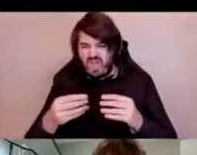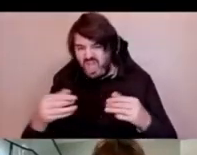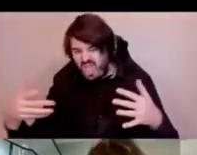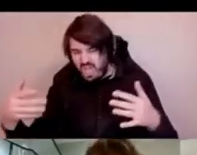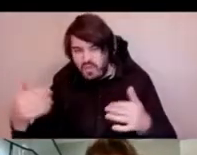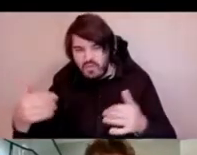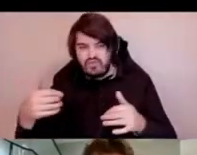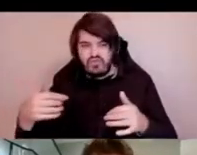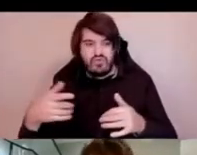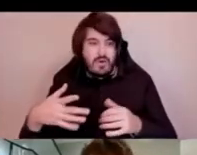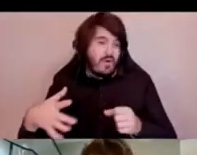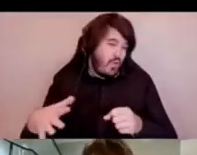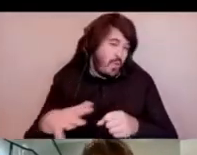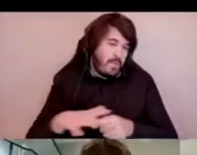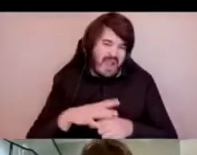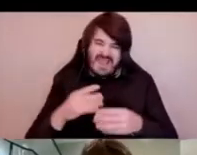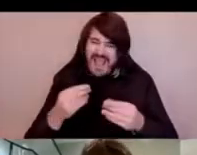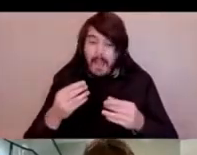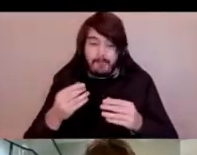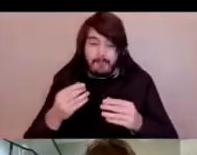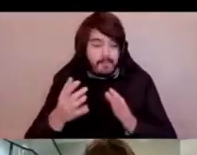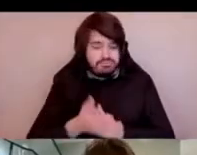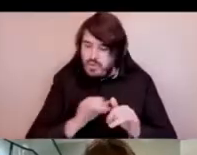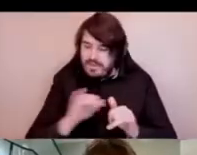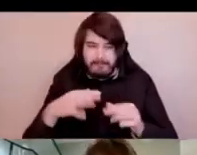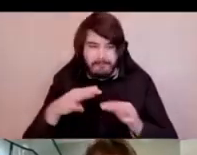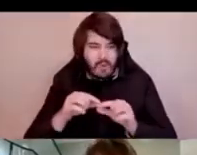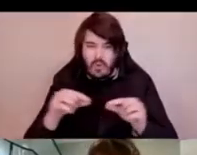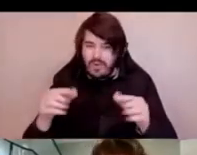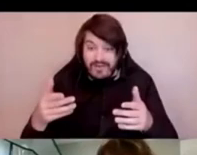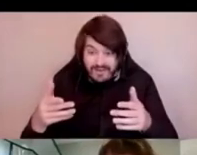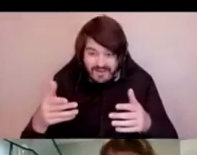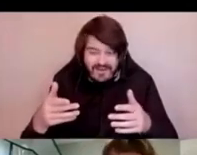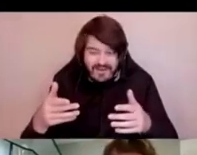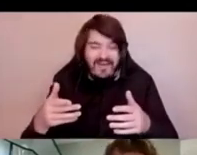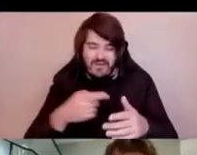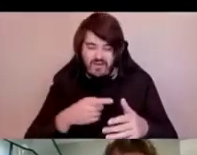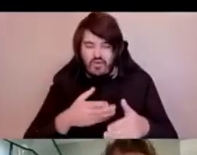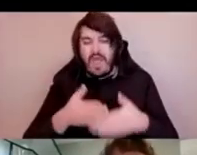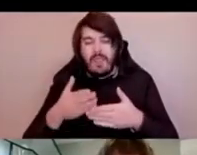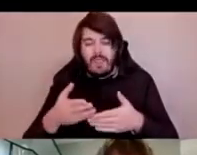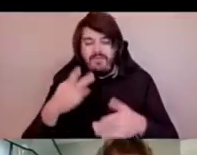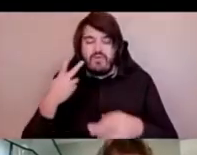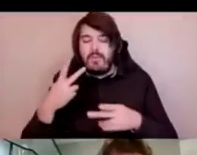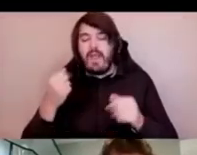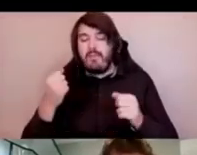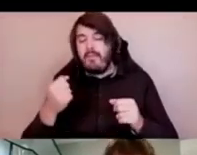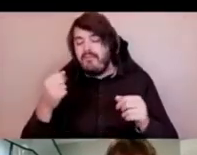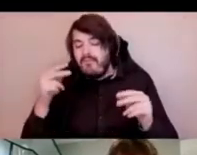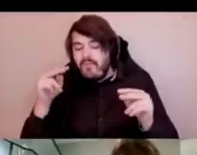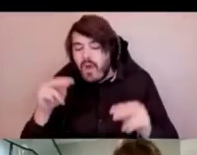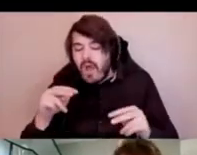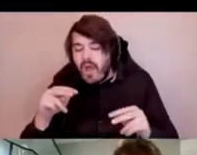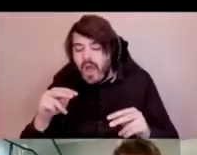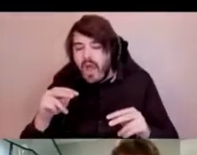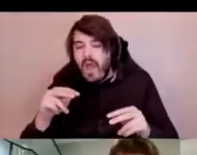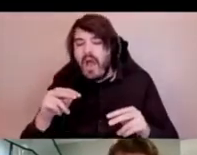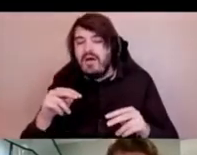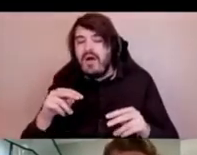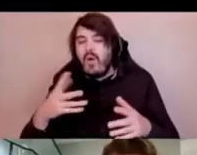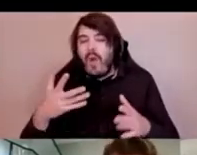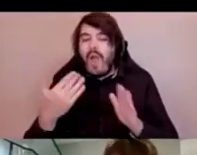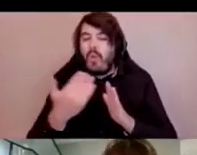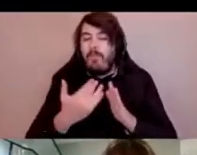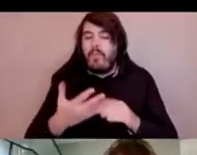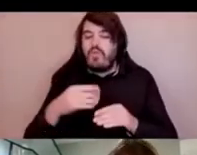défait? Est-ce que c'est complètement sablonneux? Ça se défait au complet? Donc, ça, c'est visuellement, vous pouvez voir